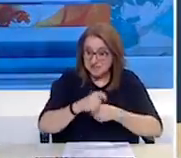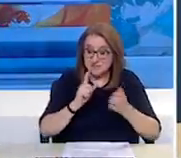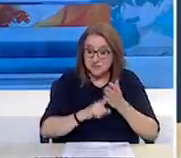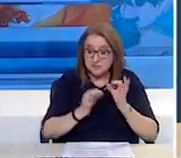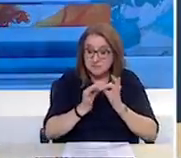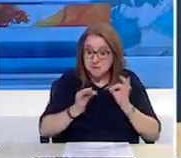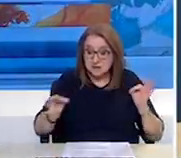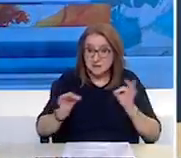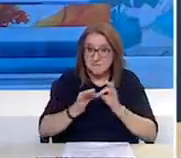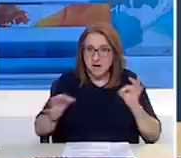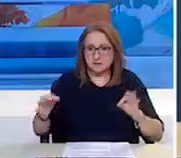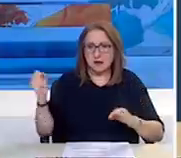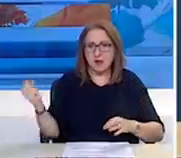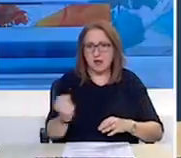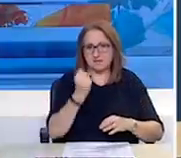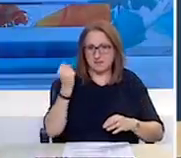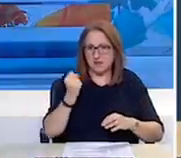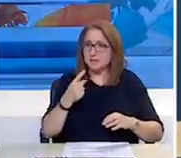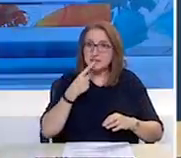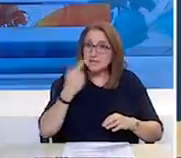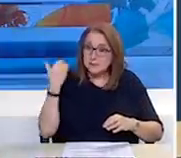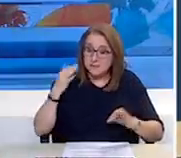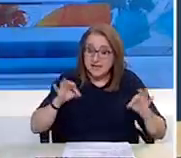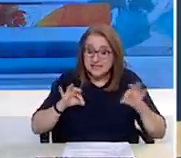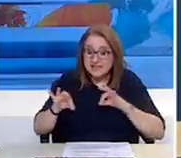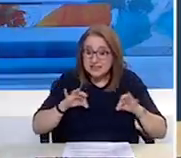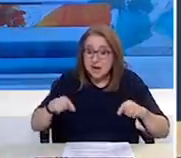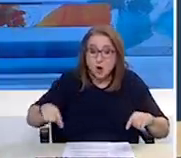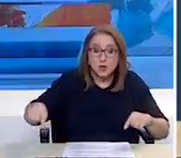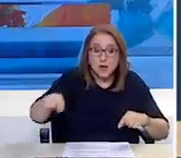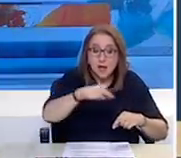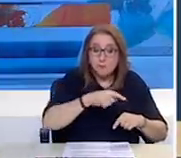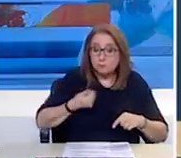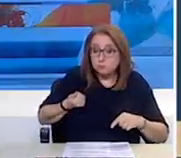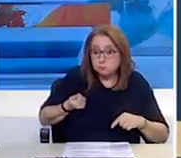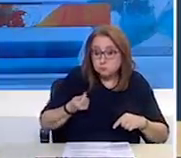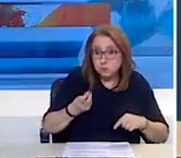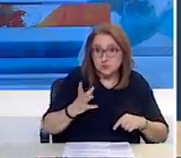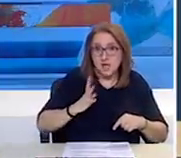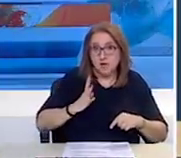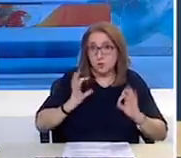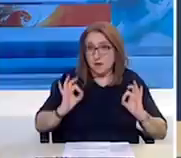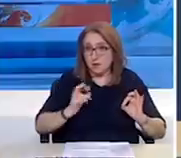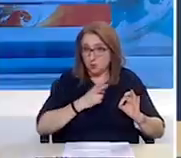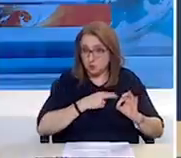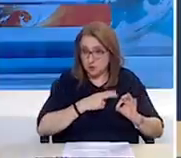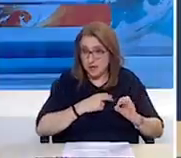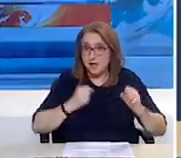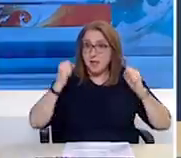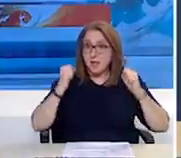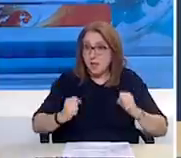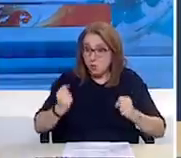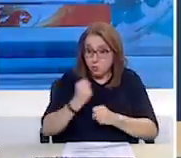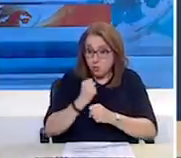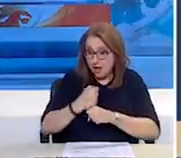κυρίως όπως την αναλογία των τετραγωνικών μέτρων ως προς τους παρευρισκόμενους στους χώρους, την απόσταση μεταξύ των θέσεων